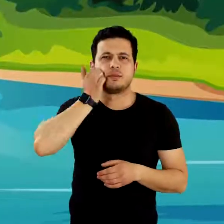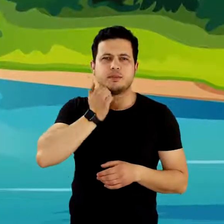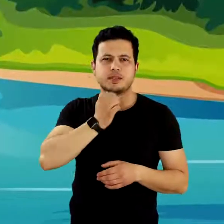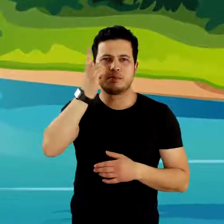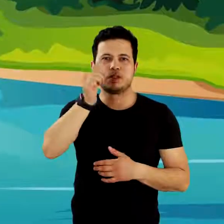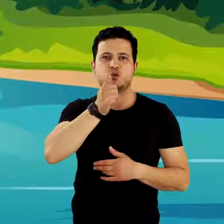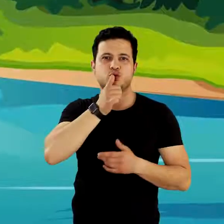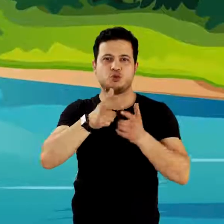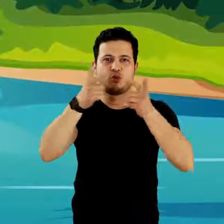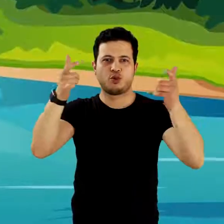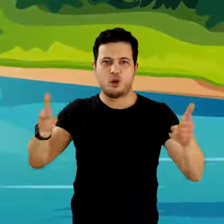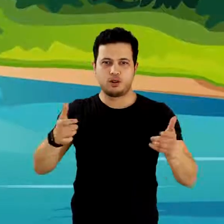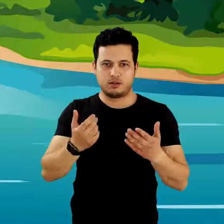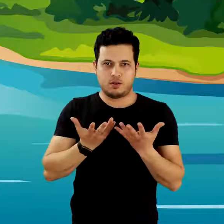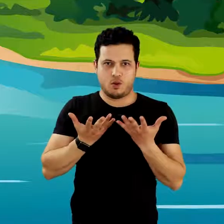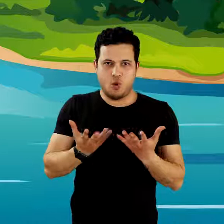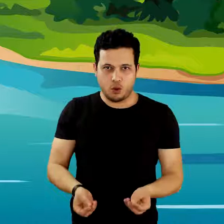gölün kenarında buldular.